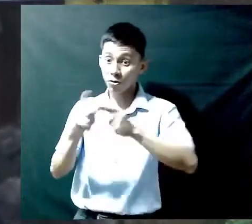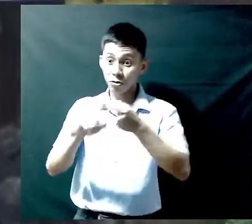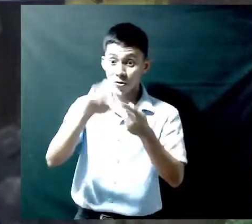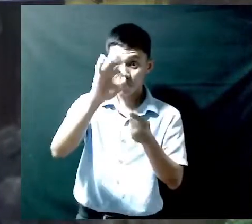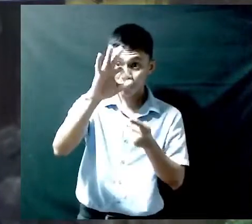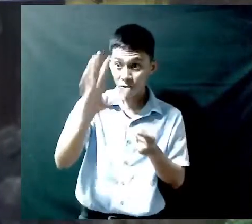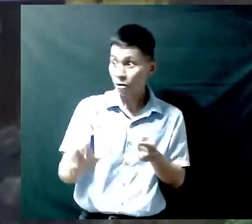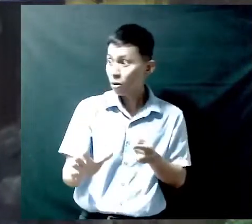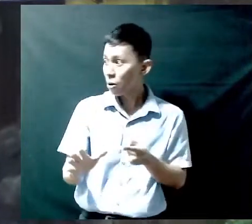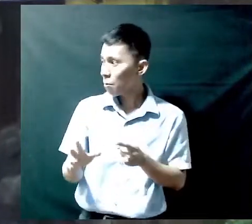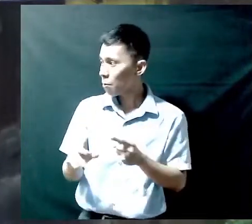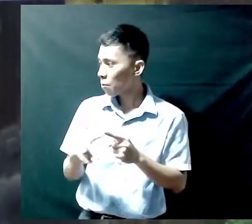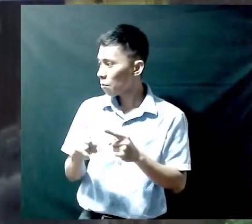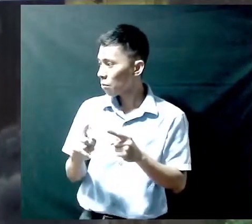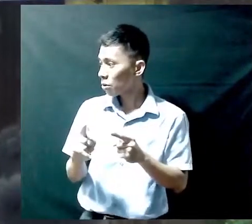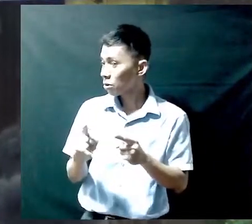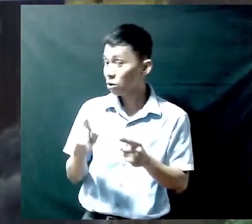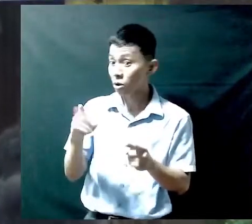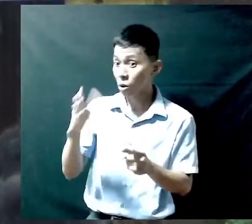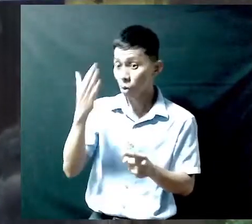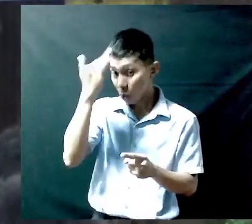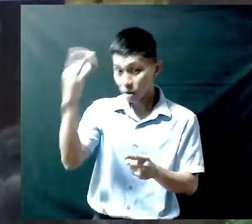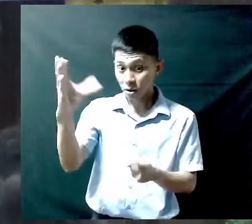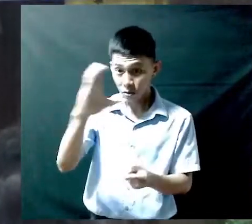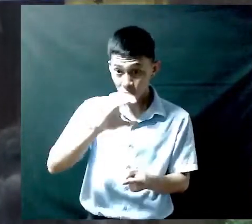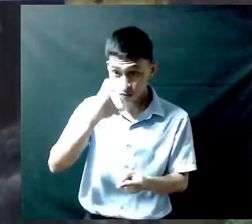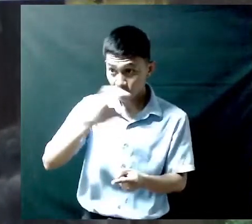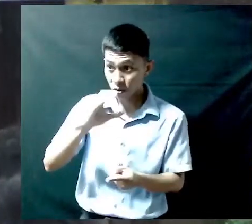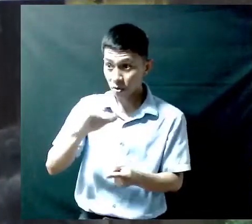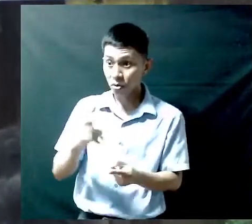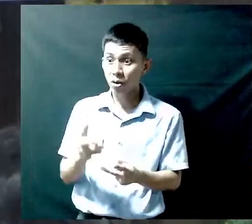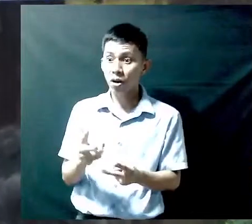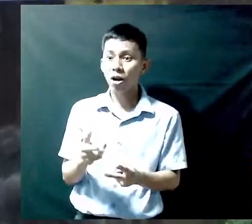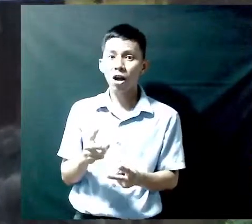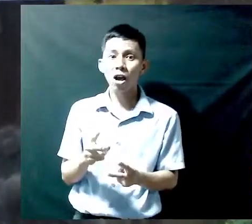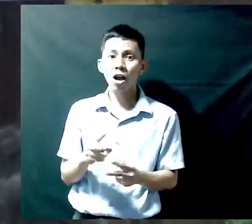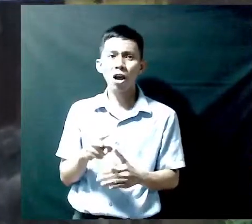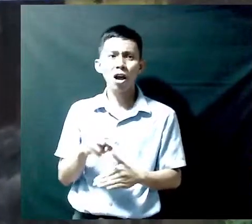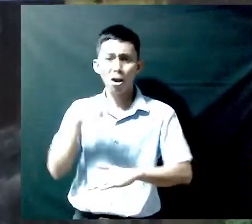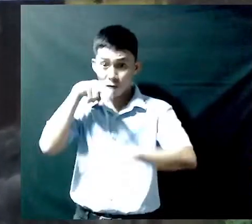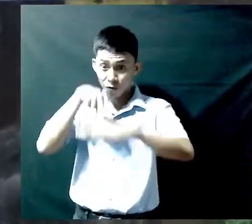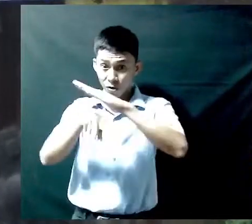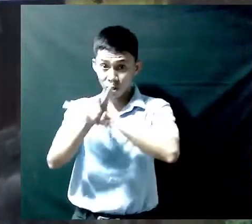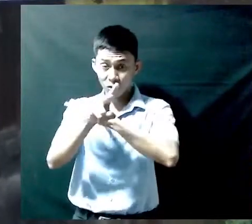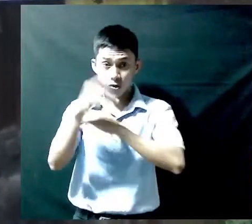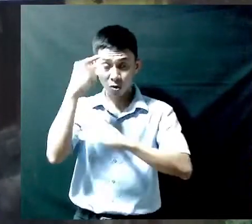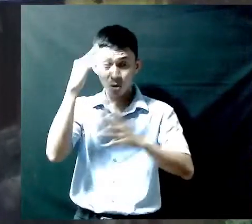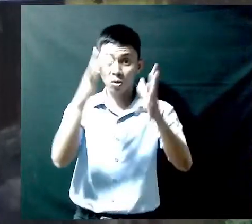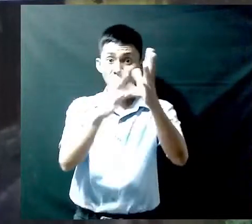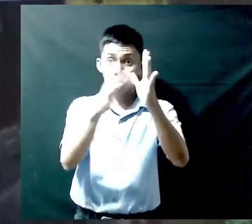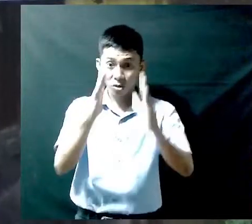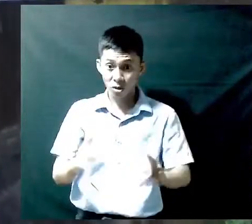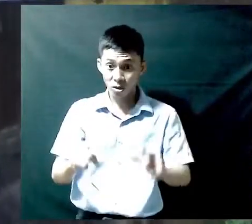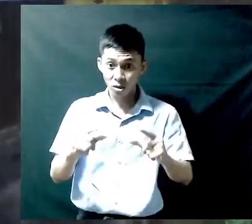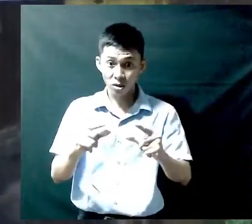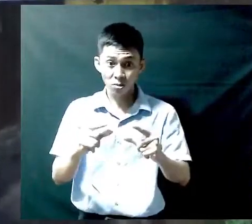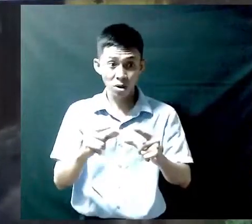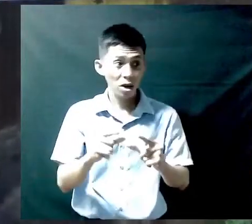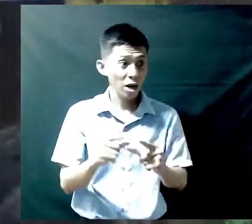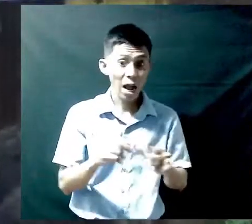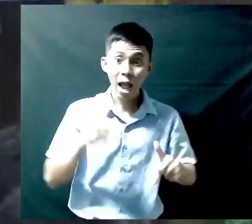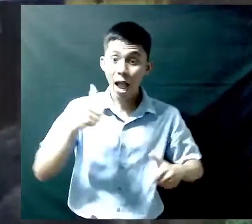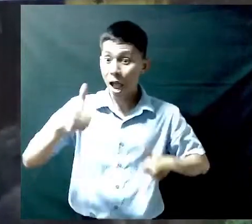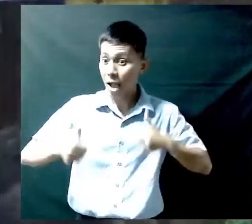po i-cascade yung vision ng Christian Coalition Movement. And then, ikalawa po, para i-assist